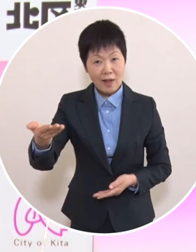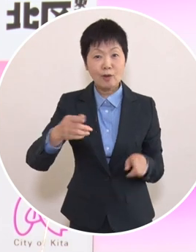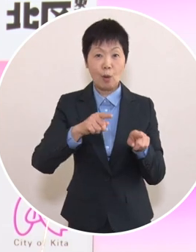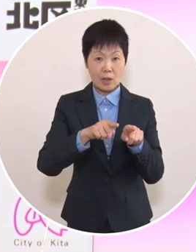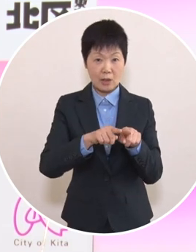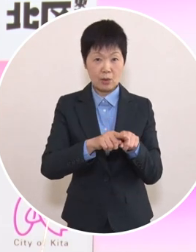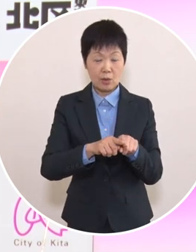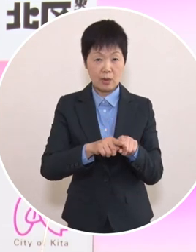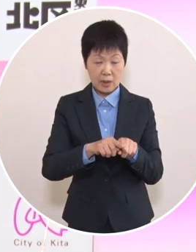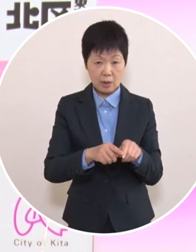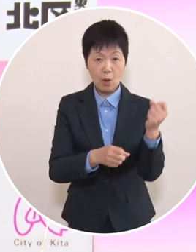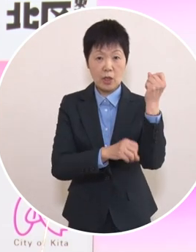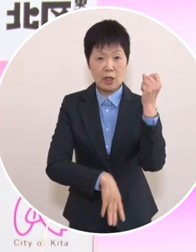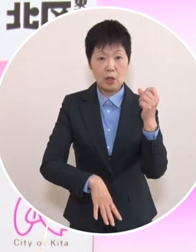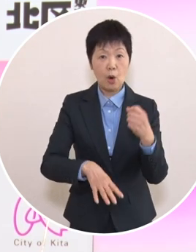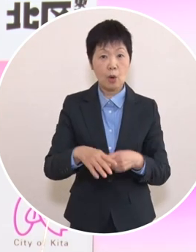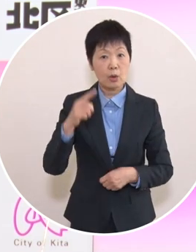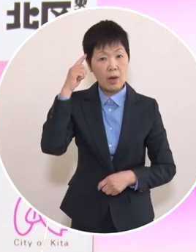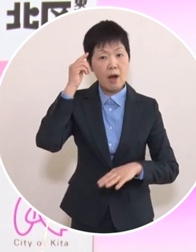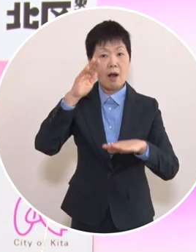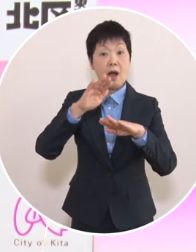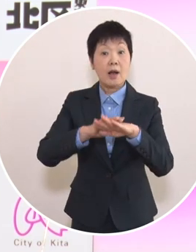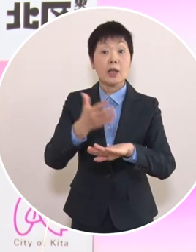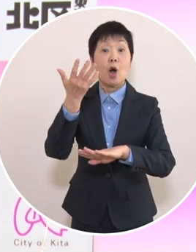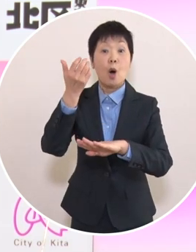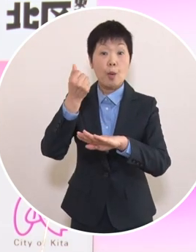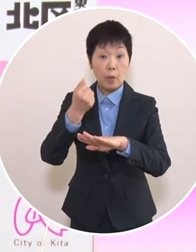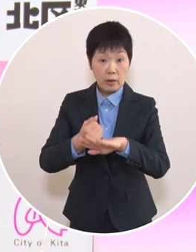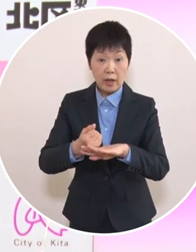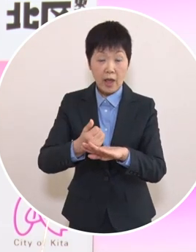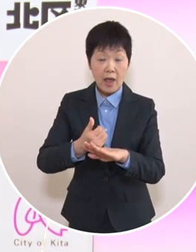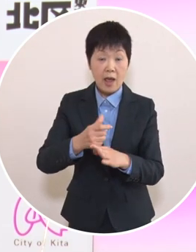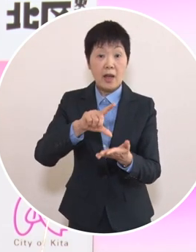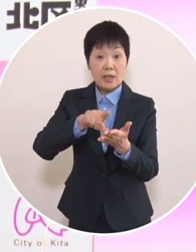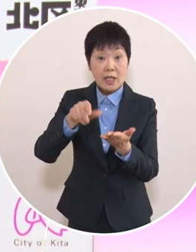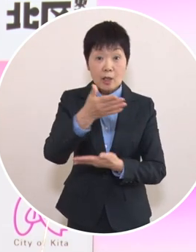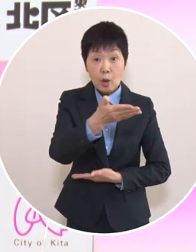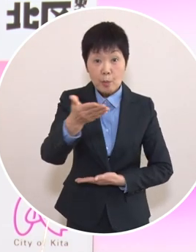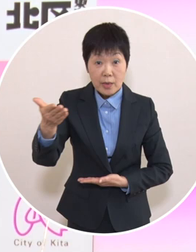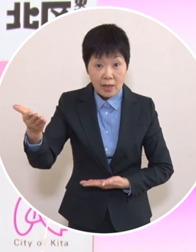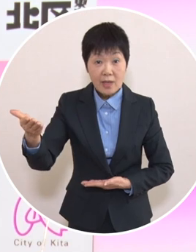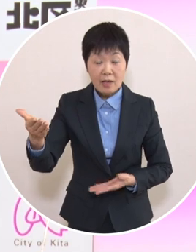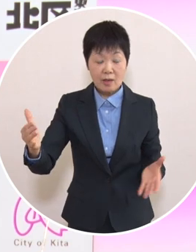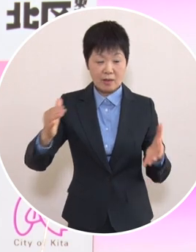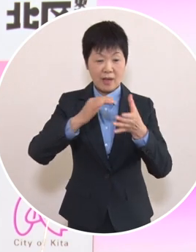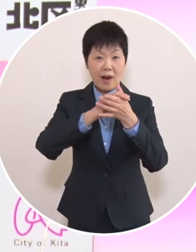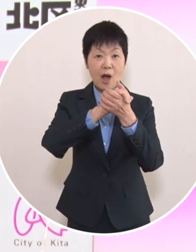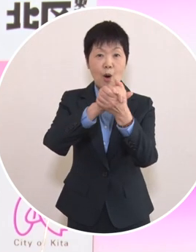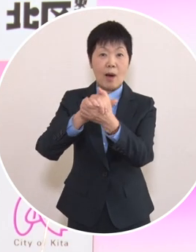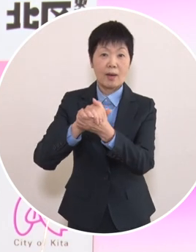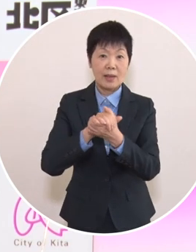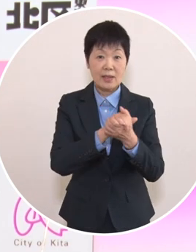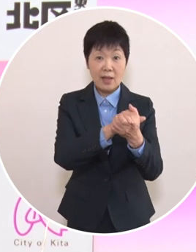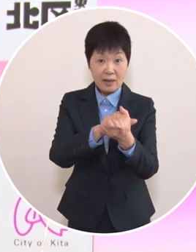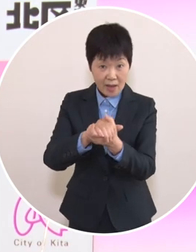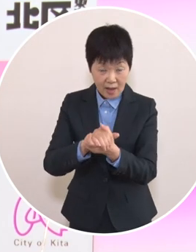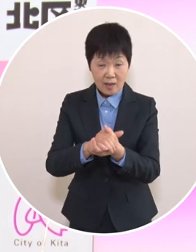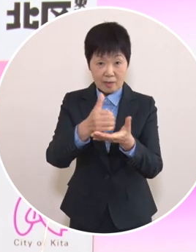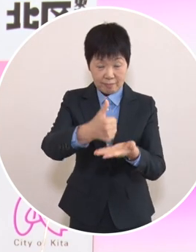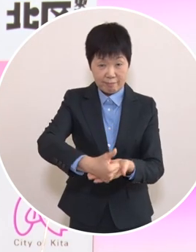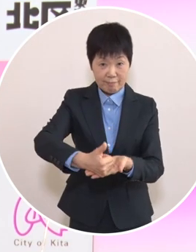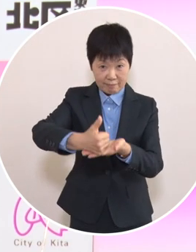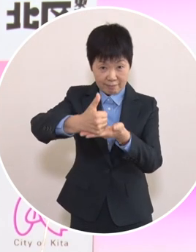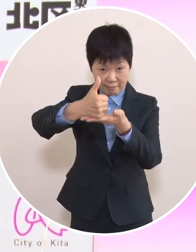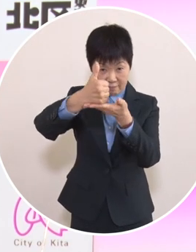にの基本姿勢のもと地域の顔が見える記事な作りおすすめ区民の皆様が